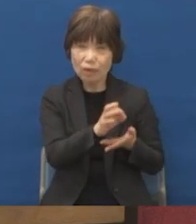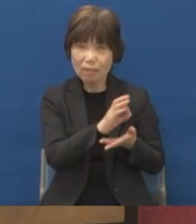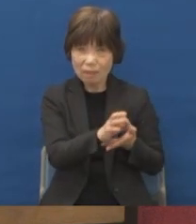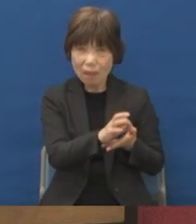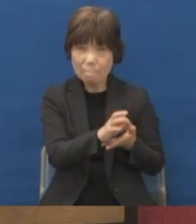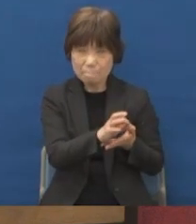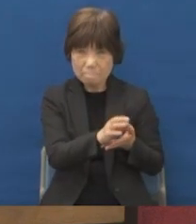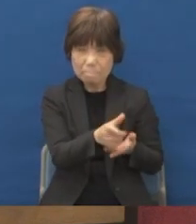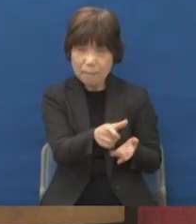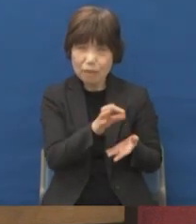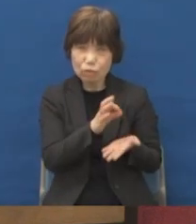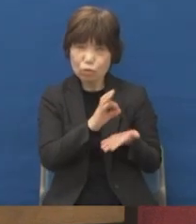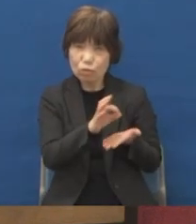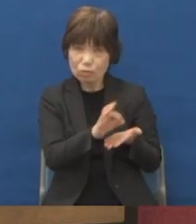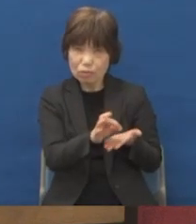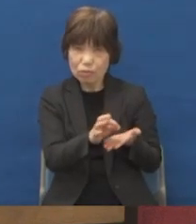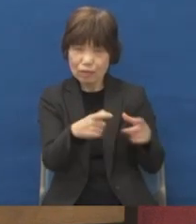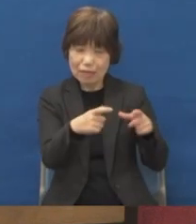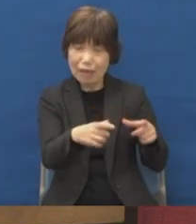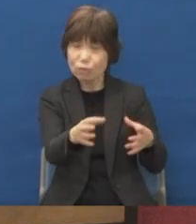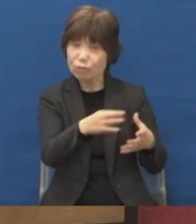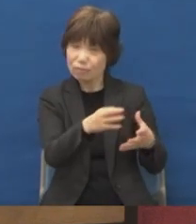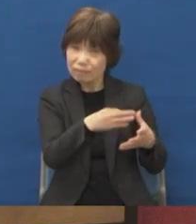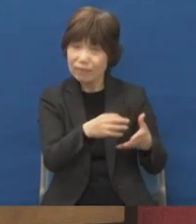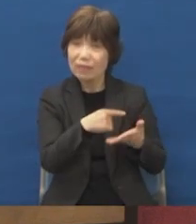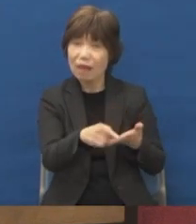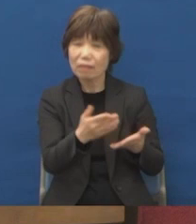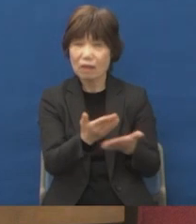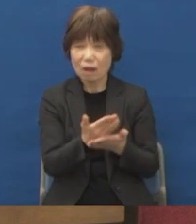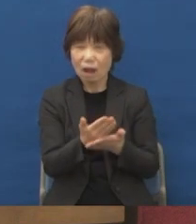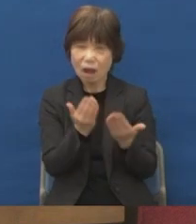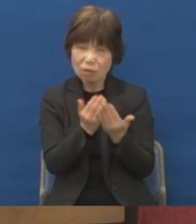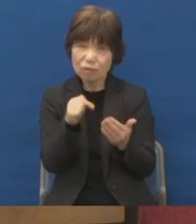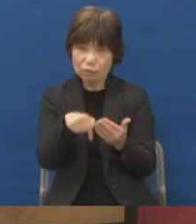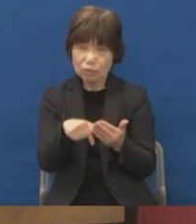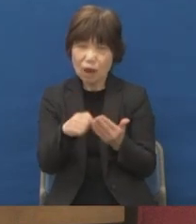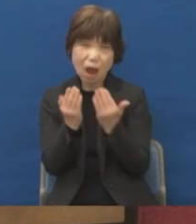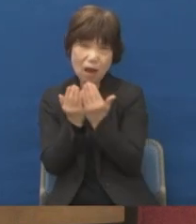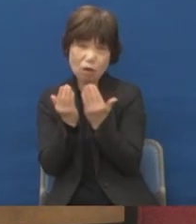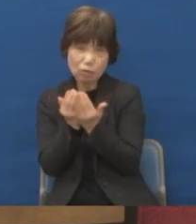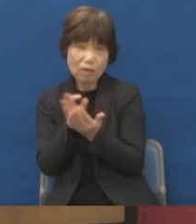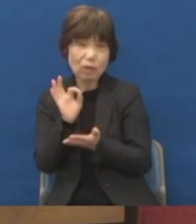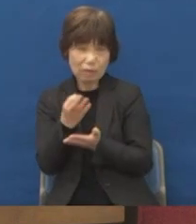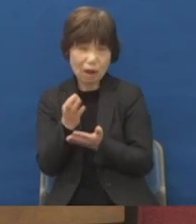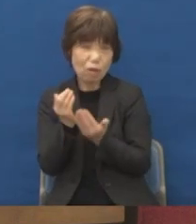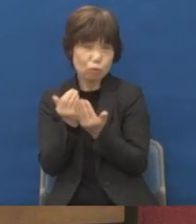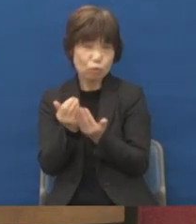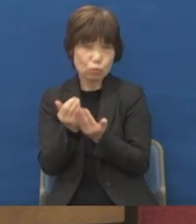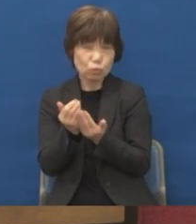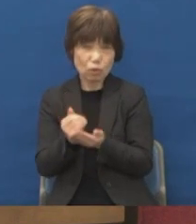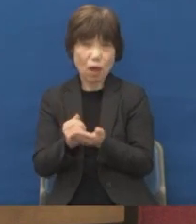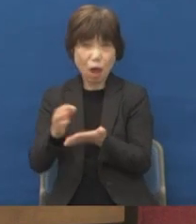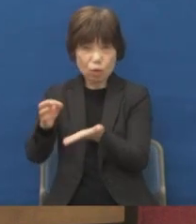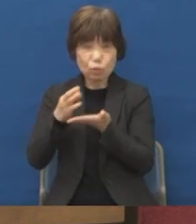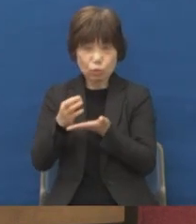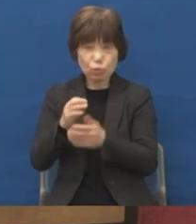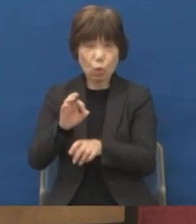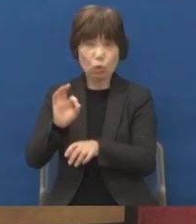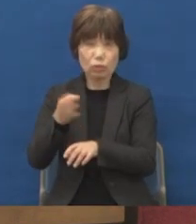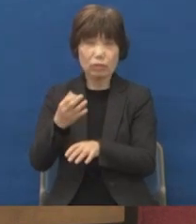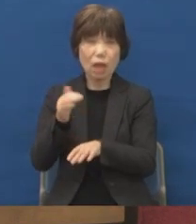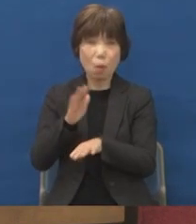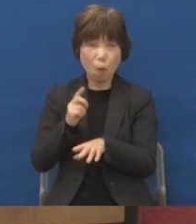違反、議員個人の隠れ所得なら所得税法違反です。衆参両院